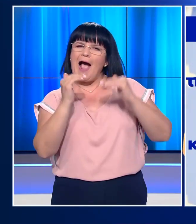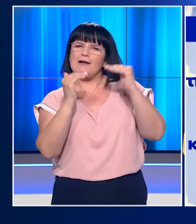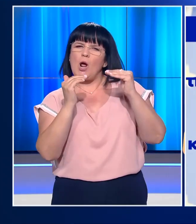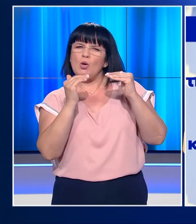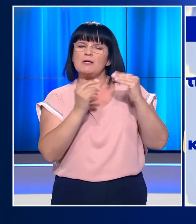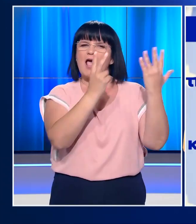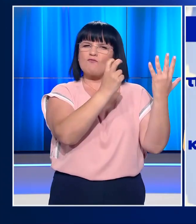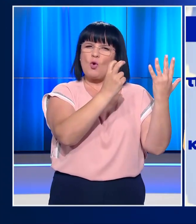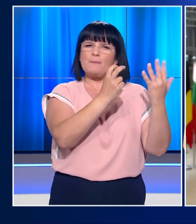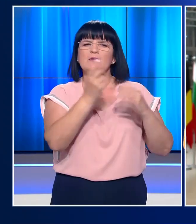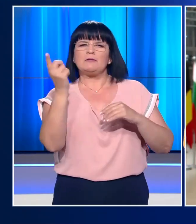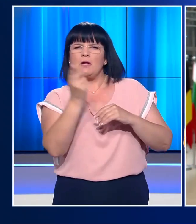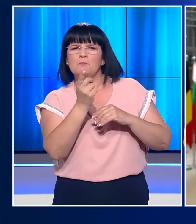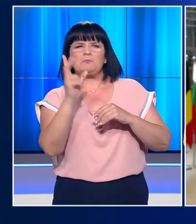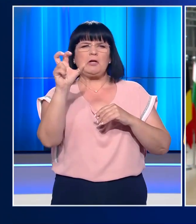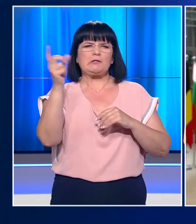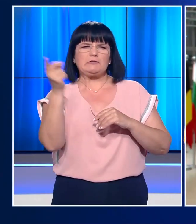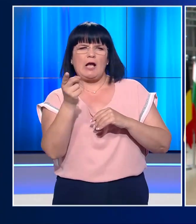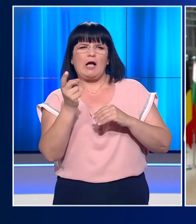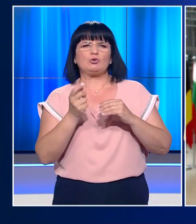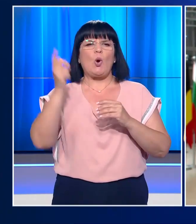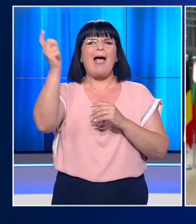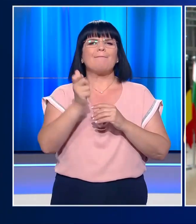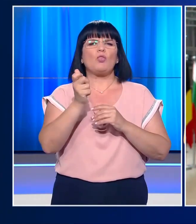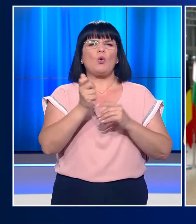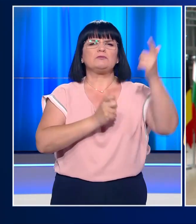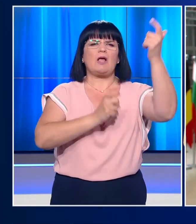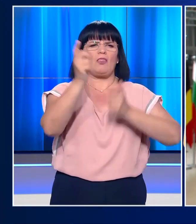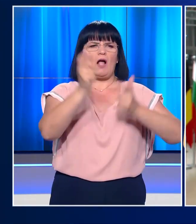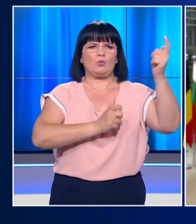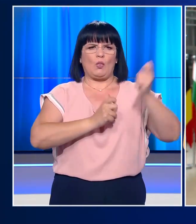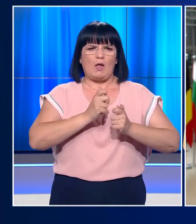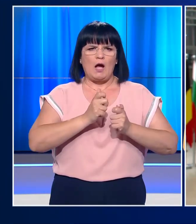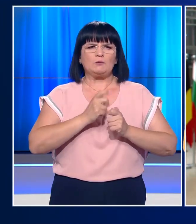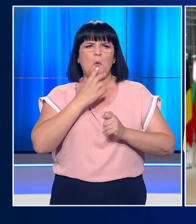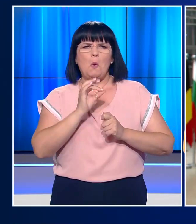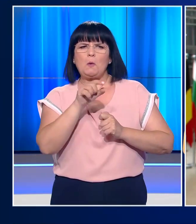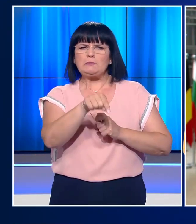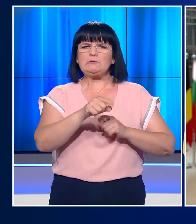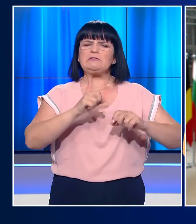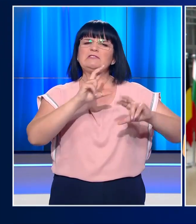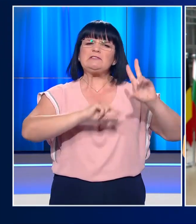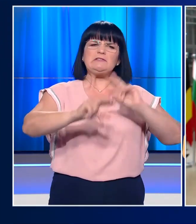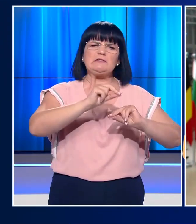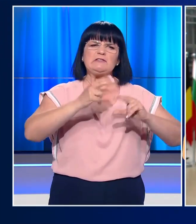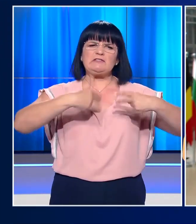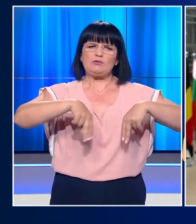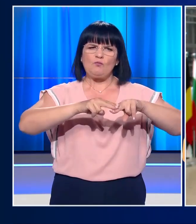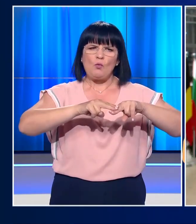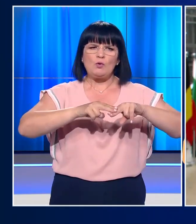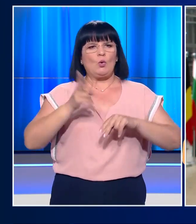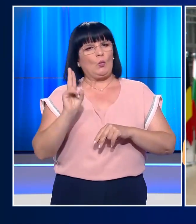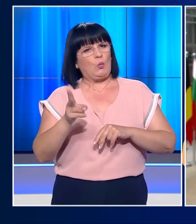αναλογίας επιδοτήσεων και δανείων. There's absolutely no reason why we cannot get a deal done at this summit. What is at